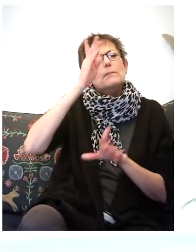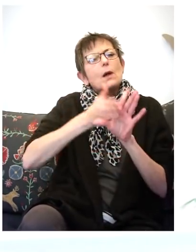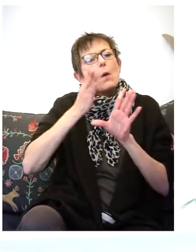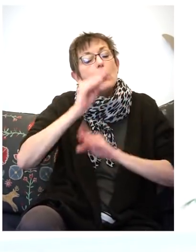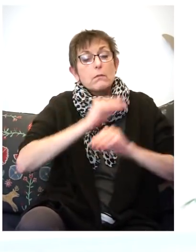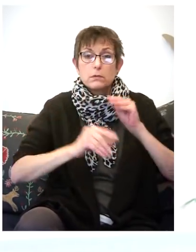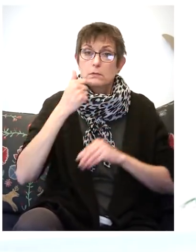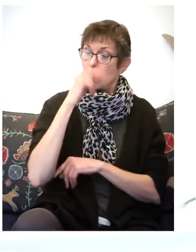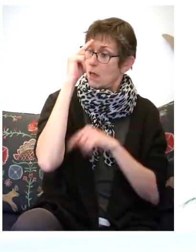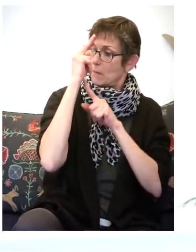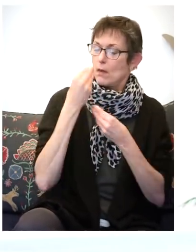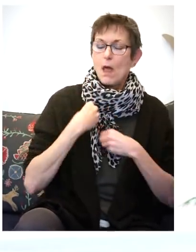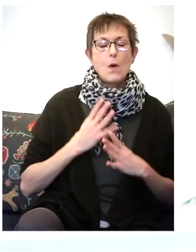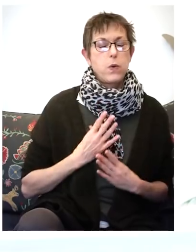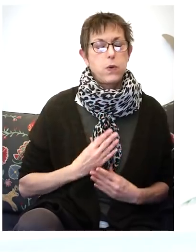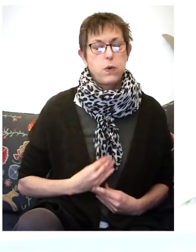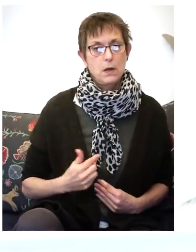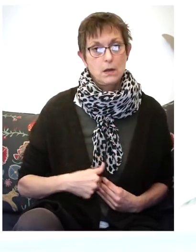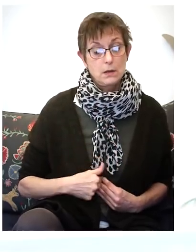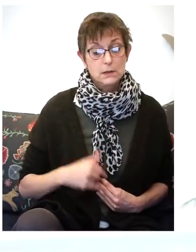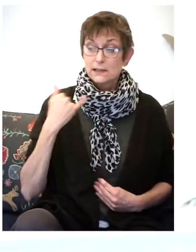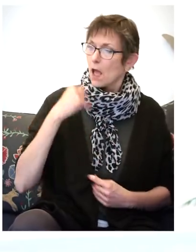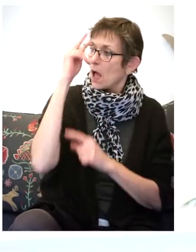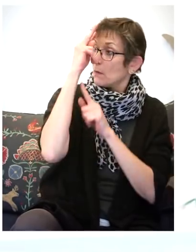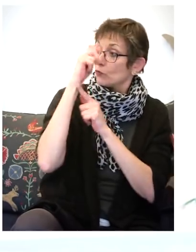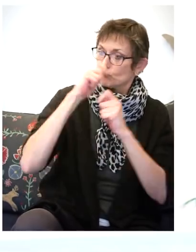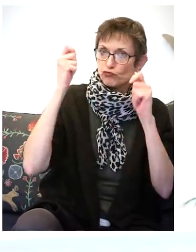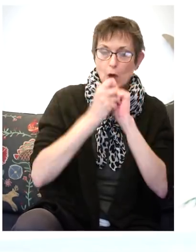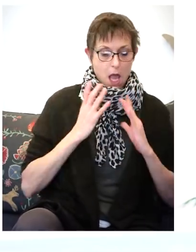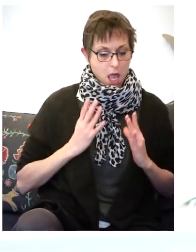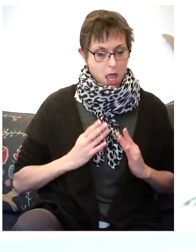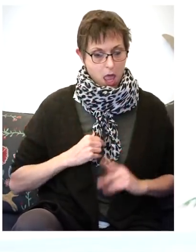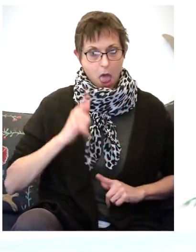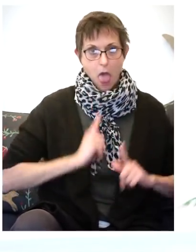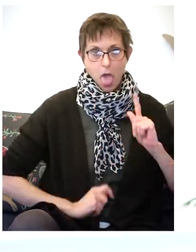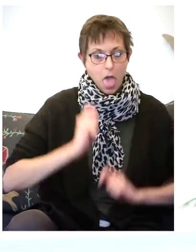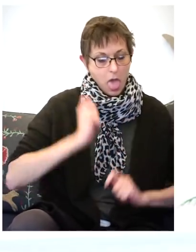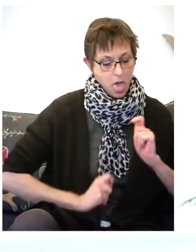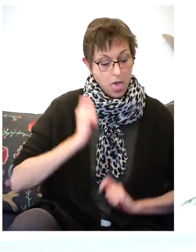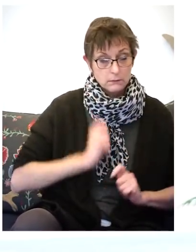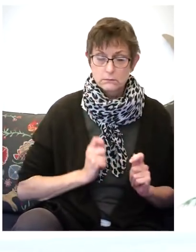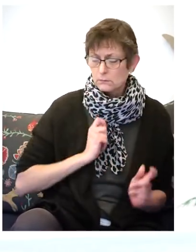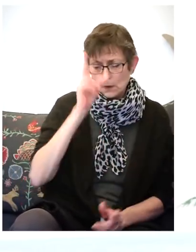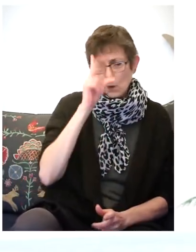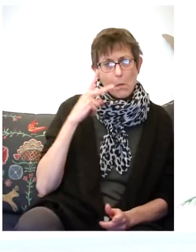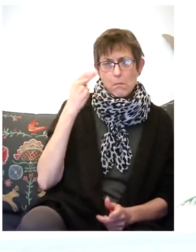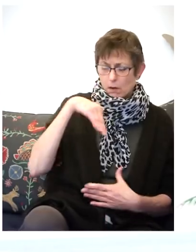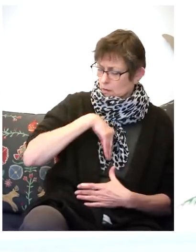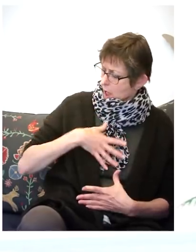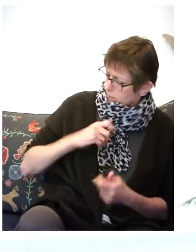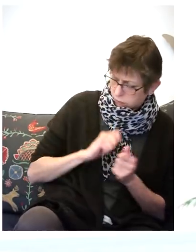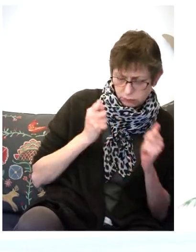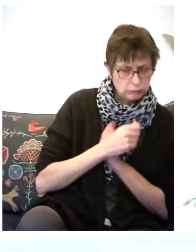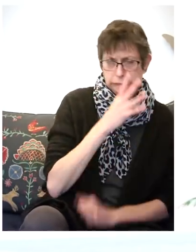habitudes sont là pour nous rassurer. Ce qui signifie, par extension, qu'en changer, c'est mettre en danger notre confort habituel. Et l'être humain, il n'est pas fait pour aimer